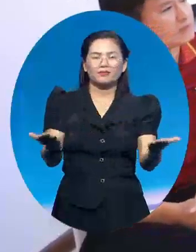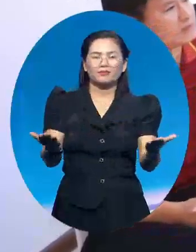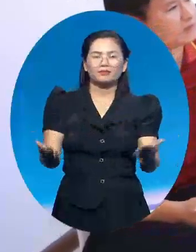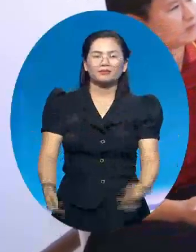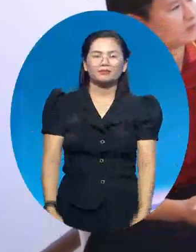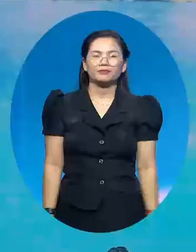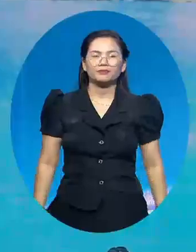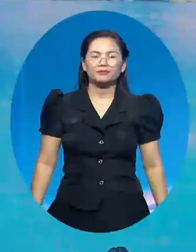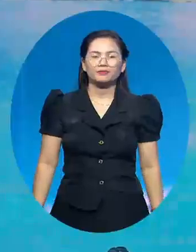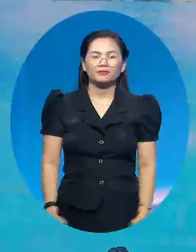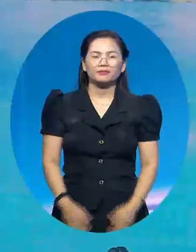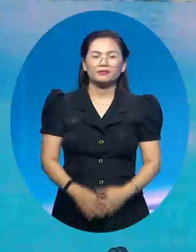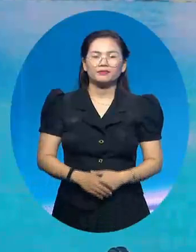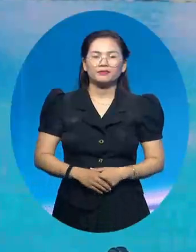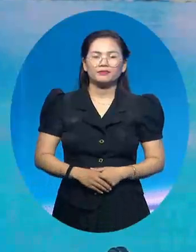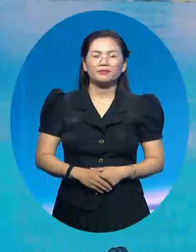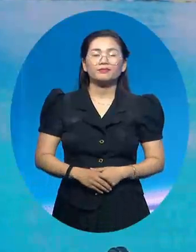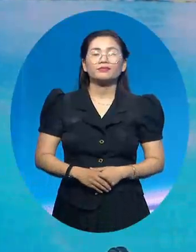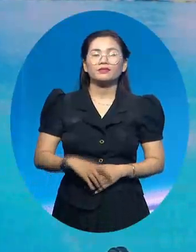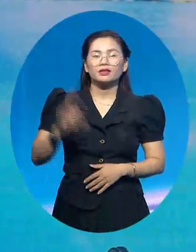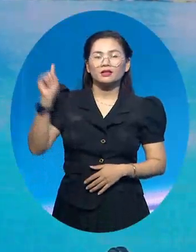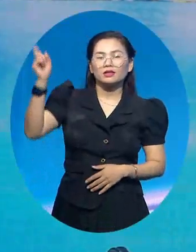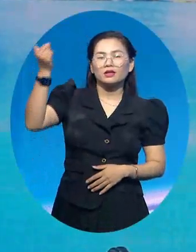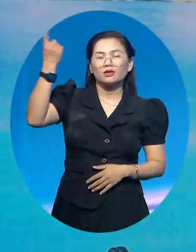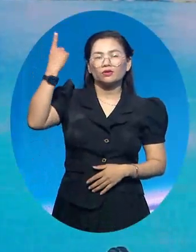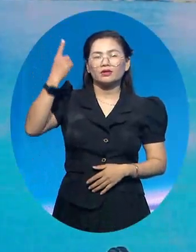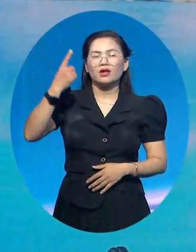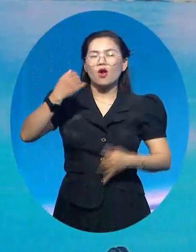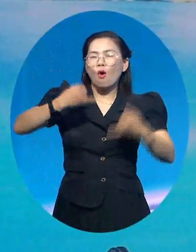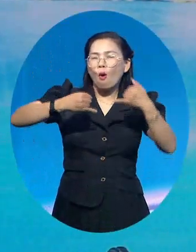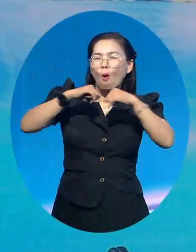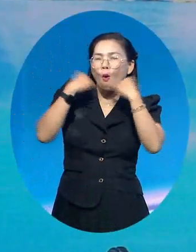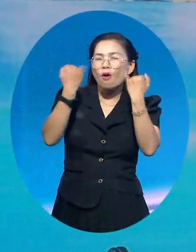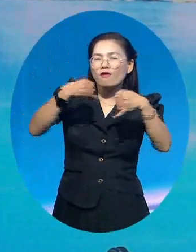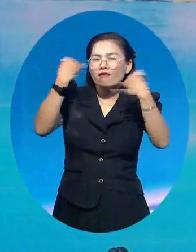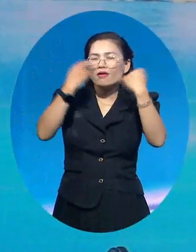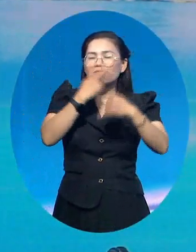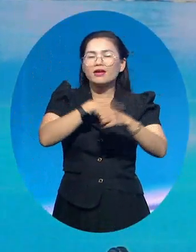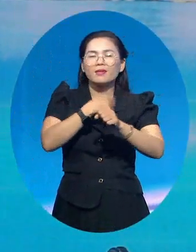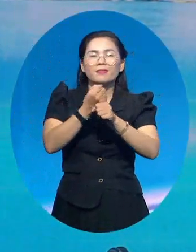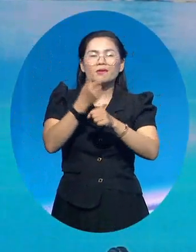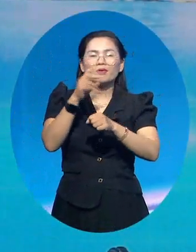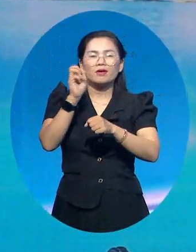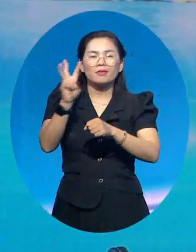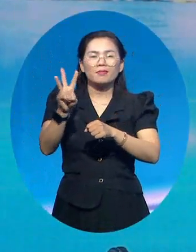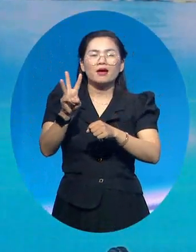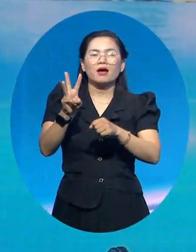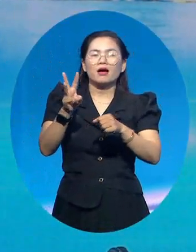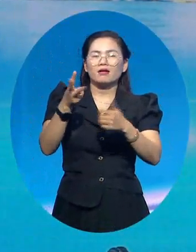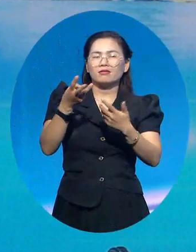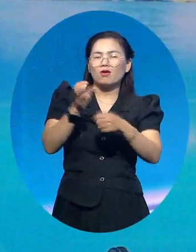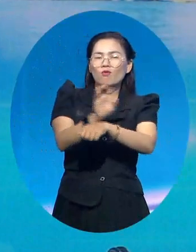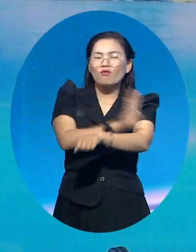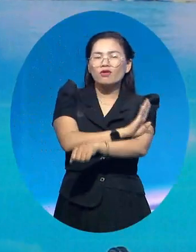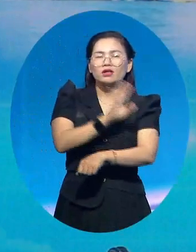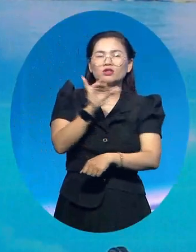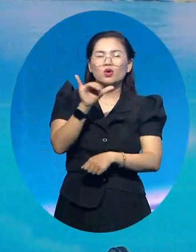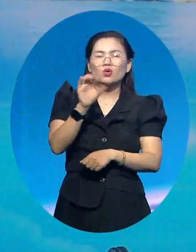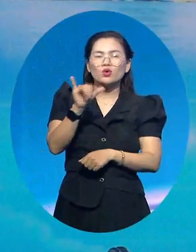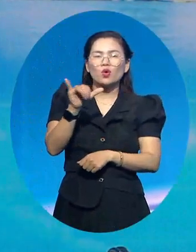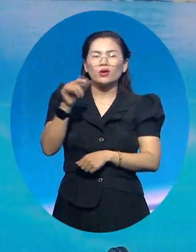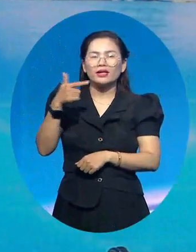vững. Lần đầu tiên lễ hội phở Việt Nam năm 2023 sẽ diễn ra tại công viên Yoyogi